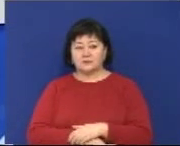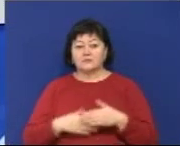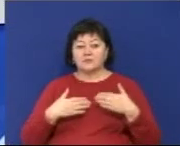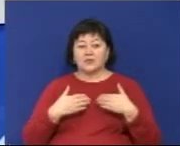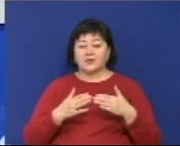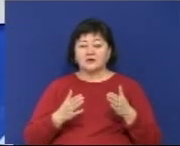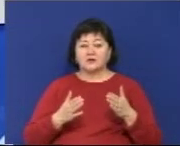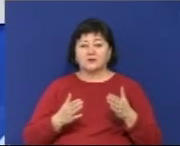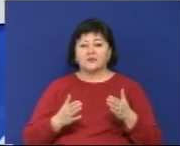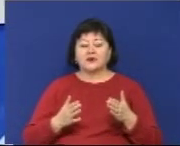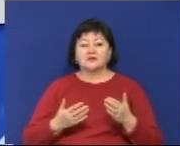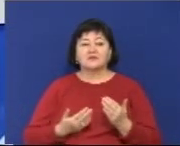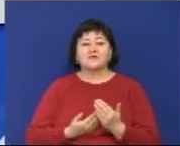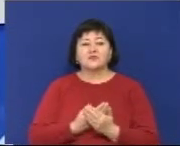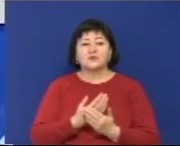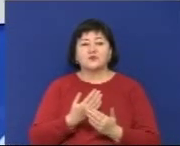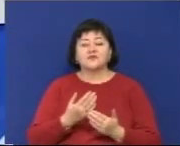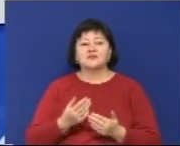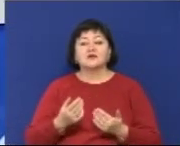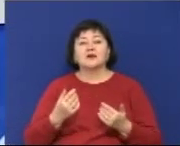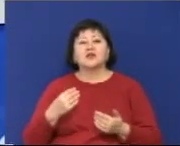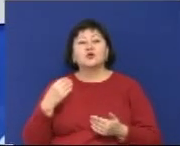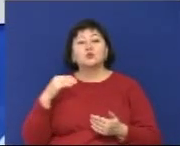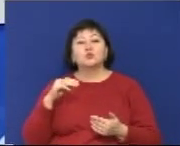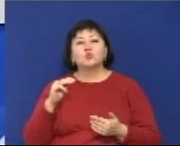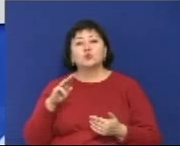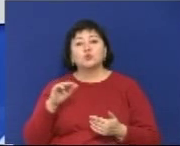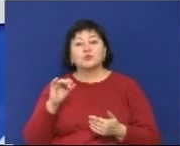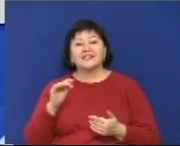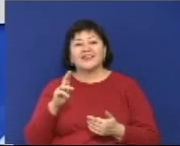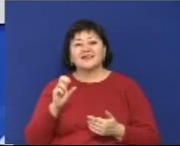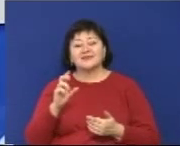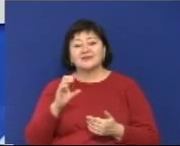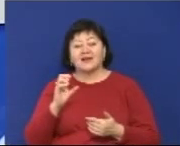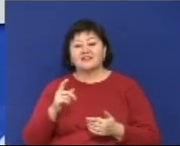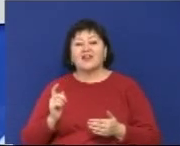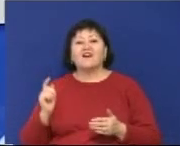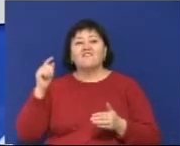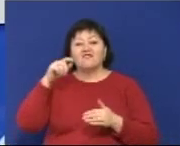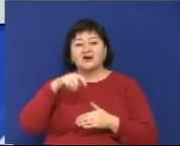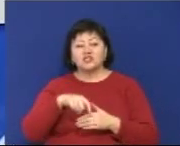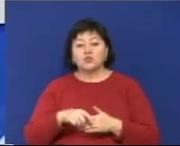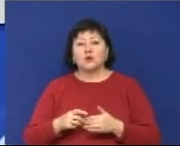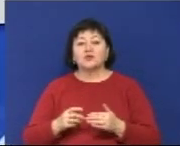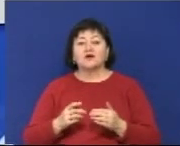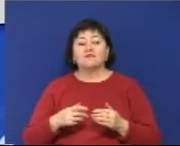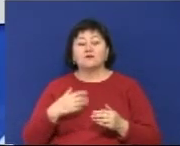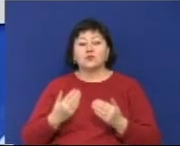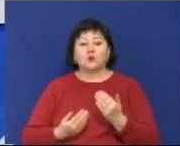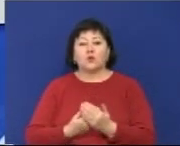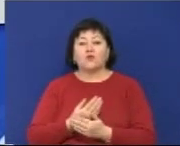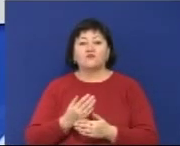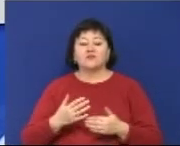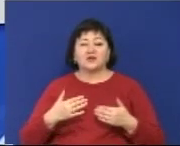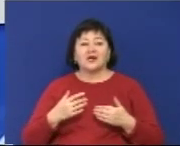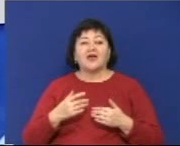Открывает выпуск новостей республики. Туркестан вошел в новую эпоху развития. Сегодня первый президент Нурсултан Назарбаев посетил ряд объектов города,